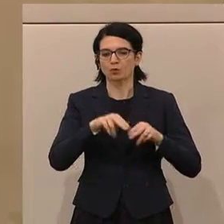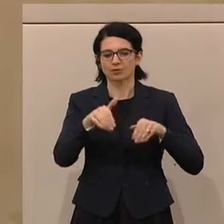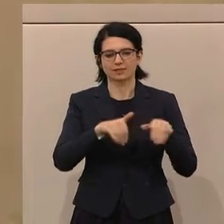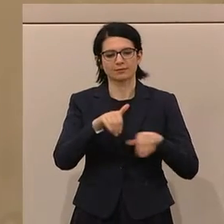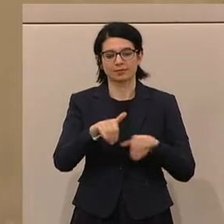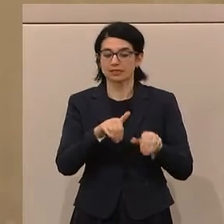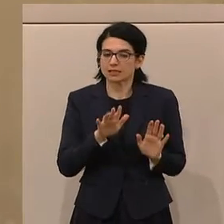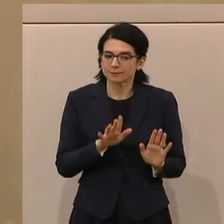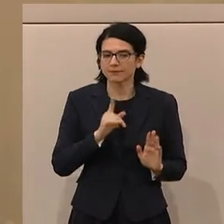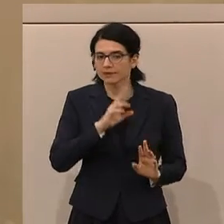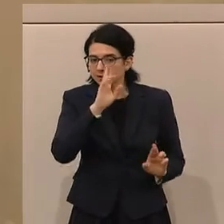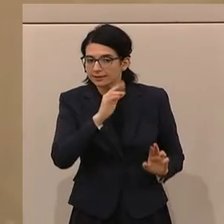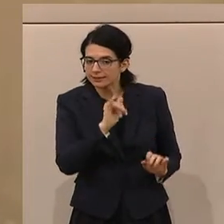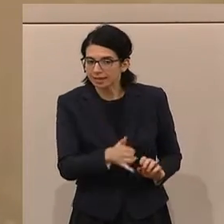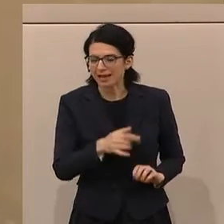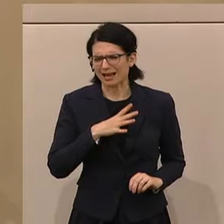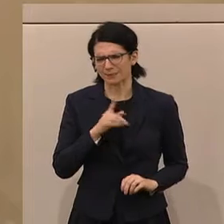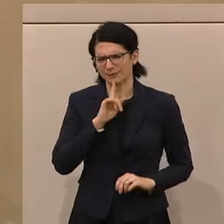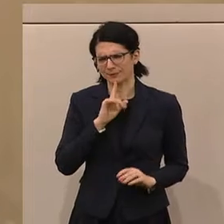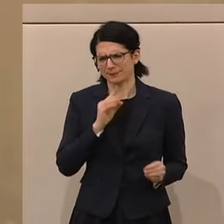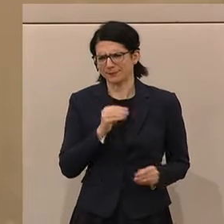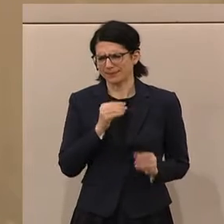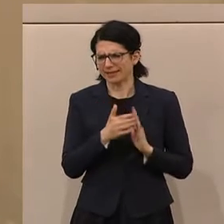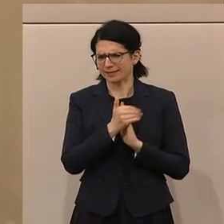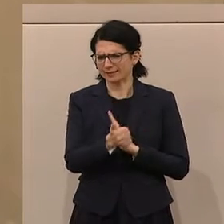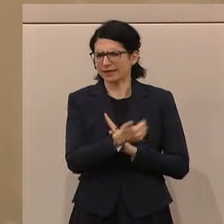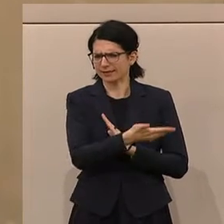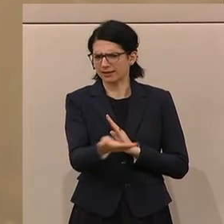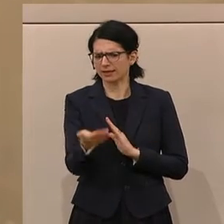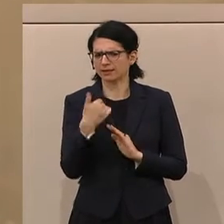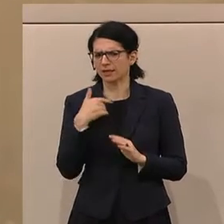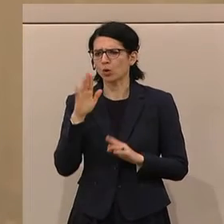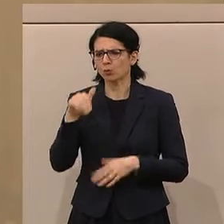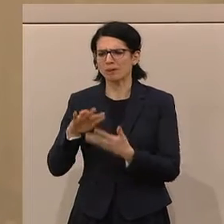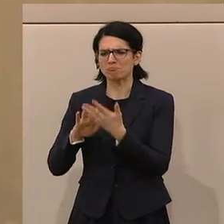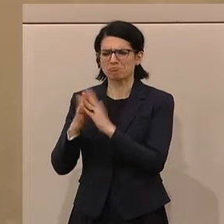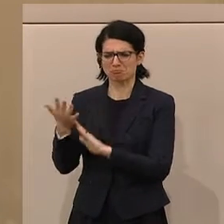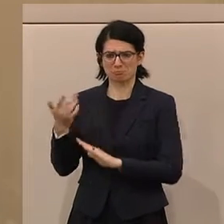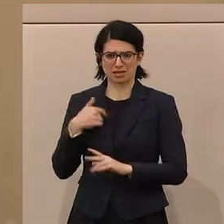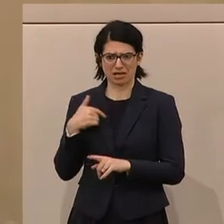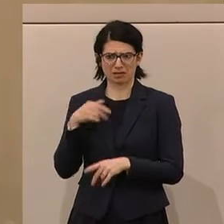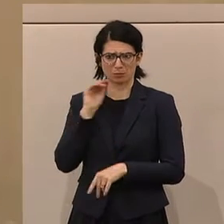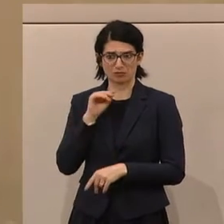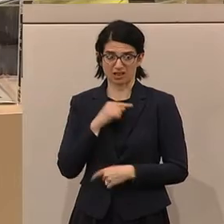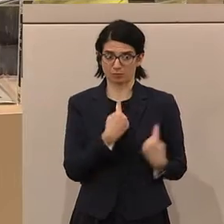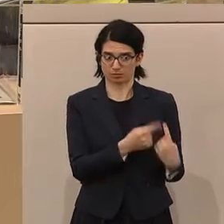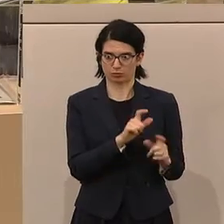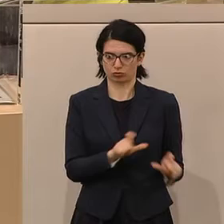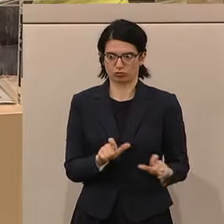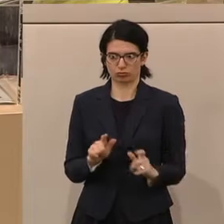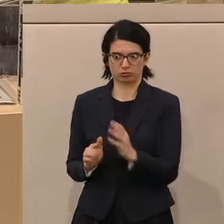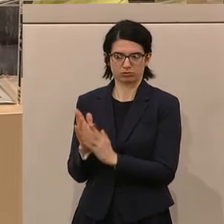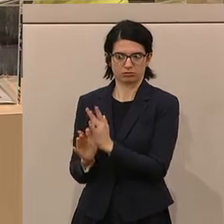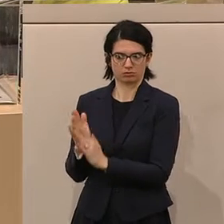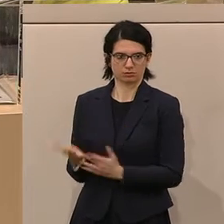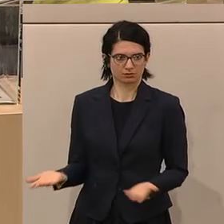Wertschätzung, Sie sind schon ein bisschen eine Expertin darin, sich über Brände zu beschweren, die Sie selber verursacht haben. Das muss man nach der heutigen